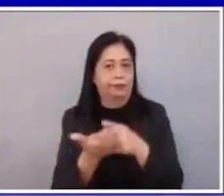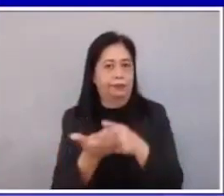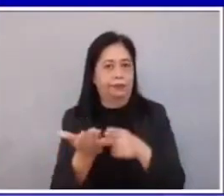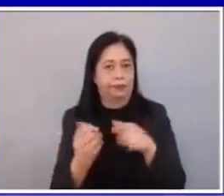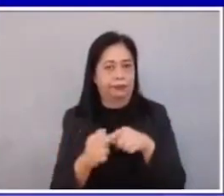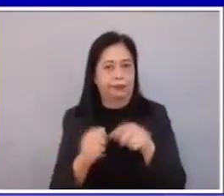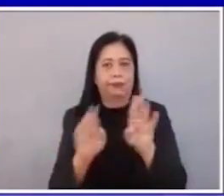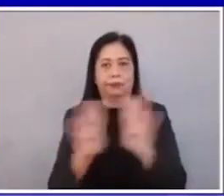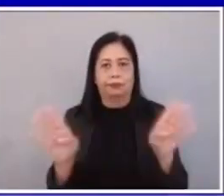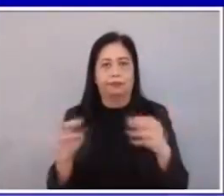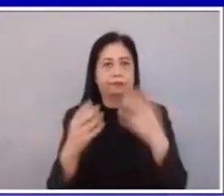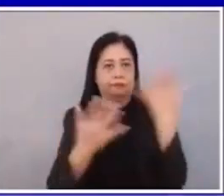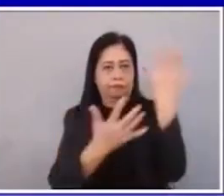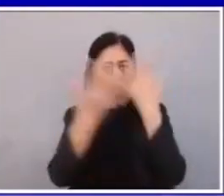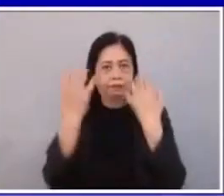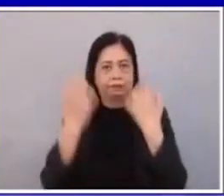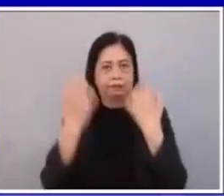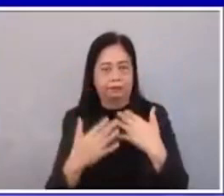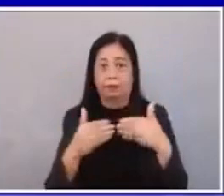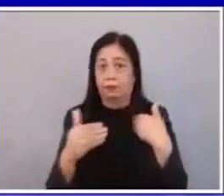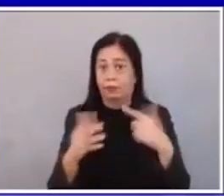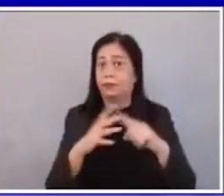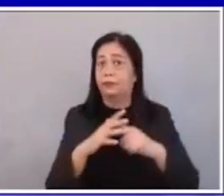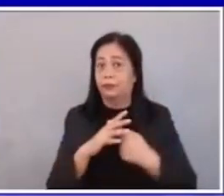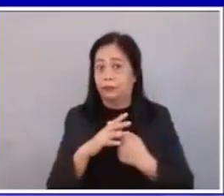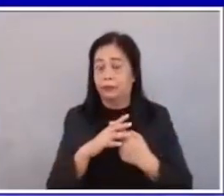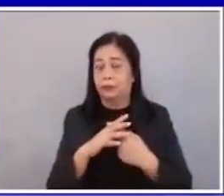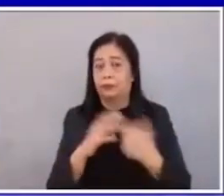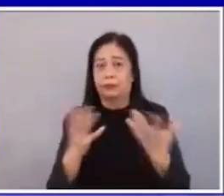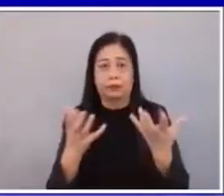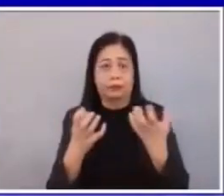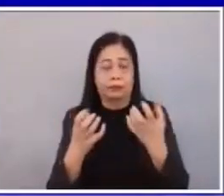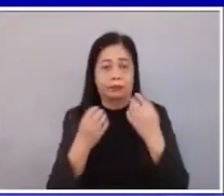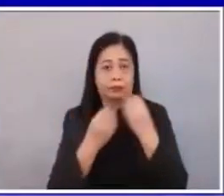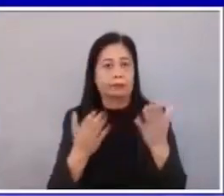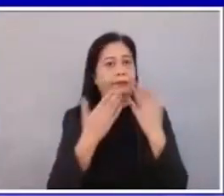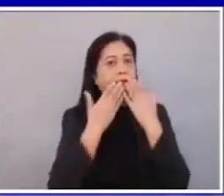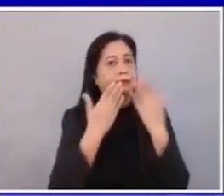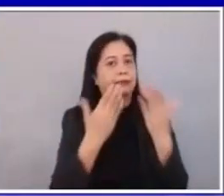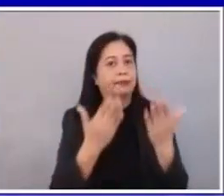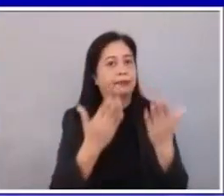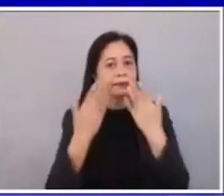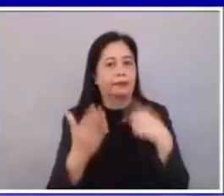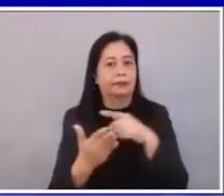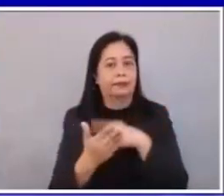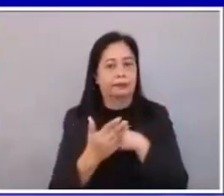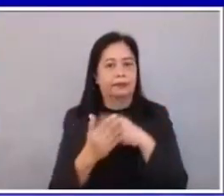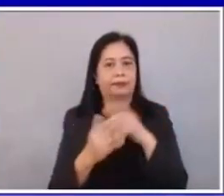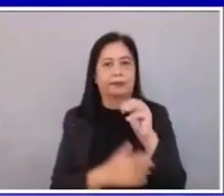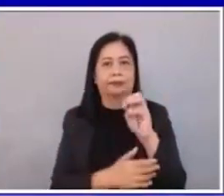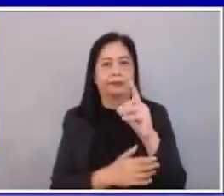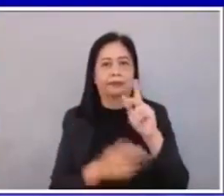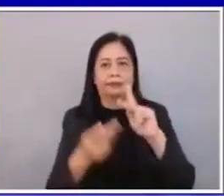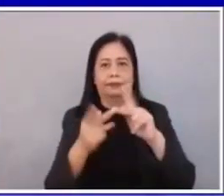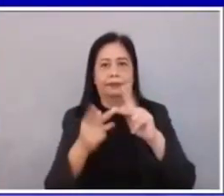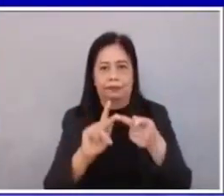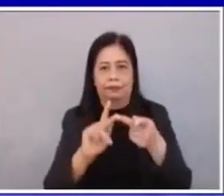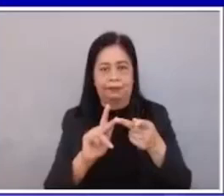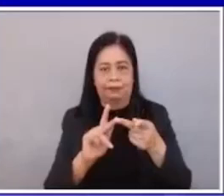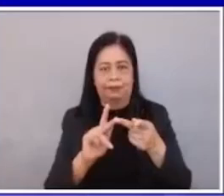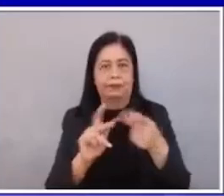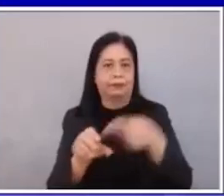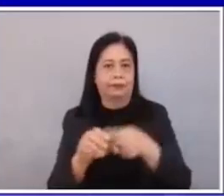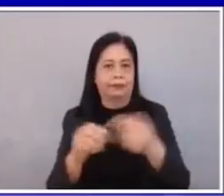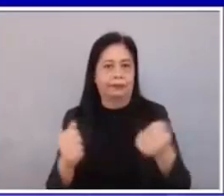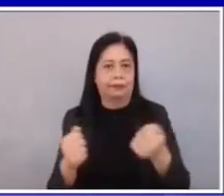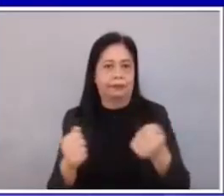Forum. Bago natin simulan, nais po naming pasalamatan ng ating mga media partners joining us on-site